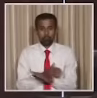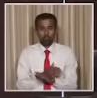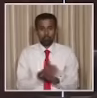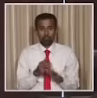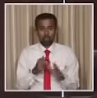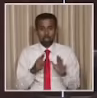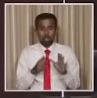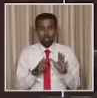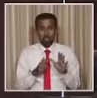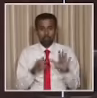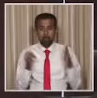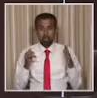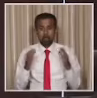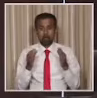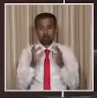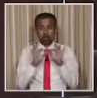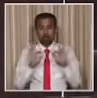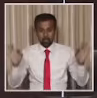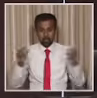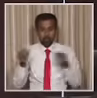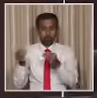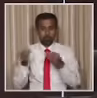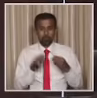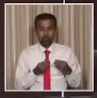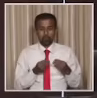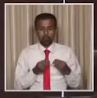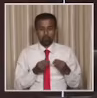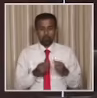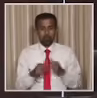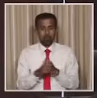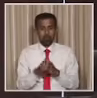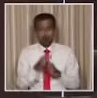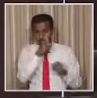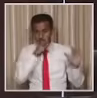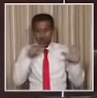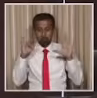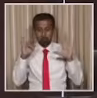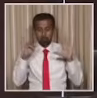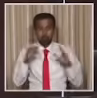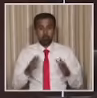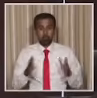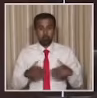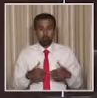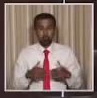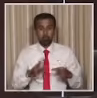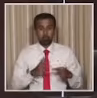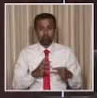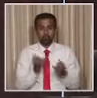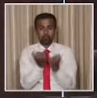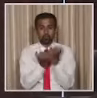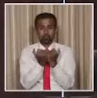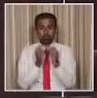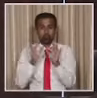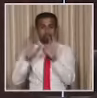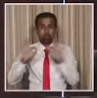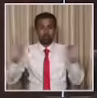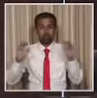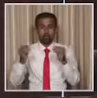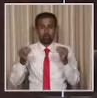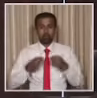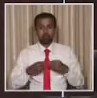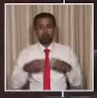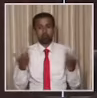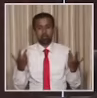hatak line nak kill lu. Ha, dengan nang kila gu. Dengan ha, ma make kaykar la masa ya kena. Tawa mola itu viduli supply yang dapat dengan